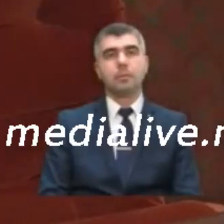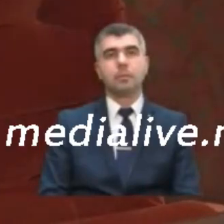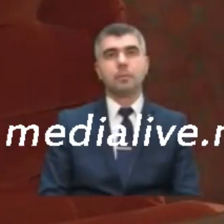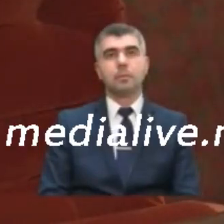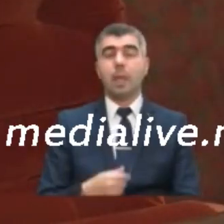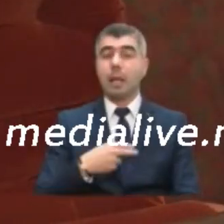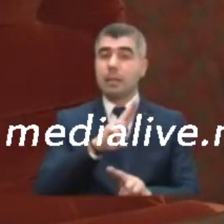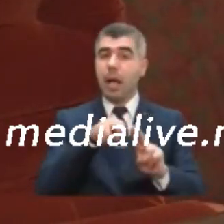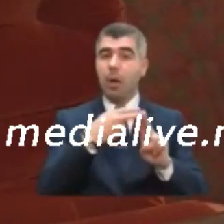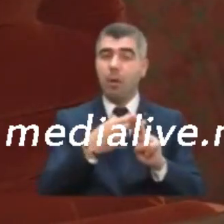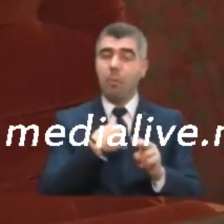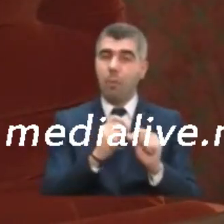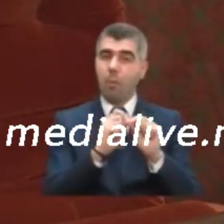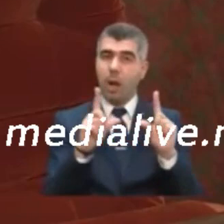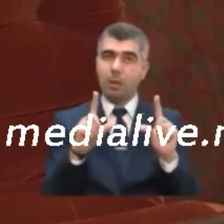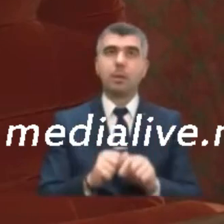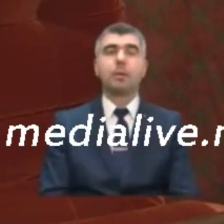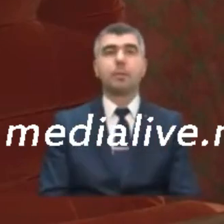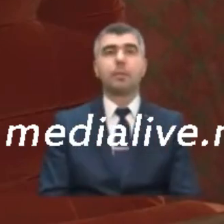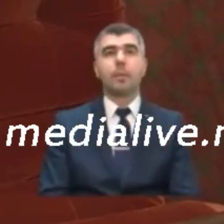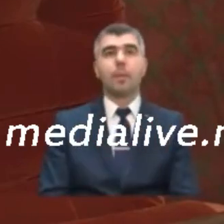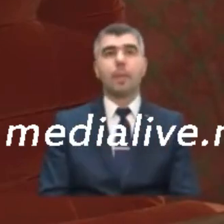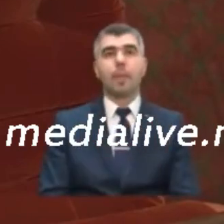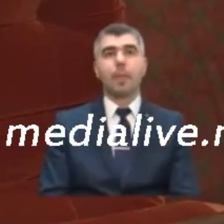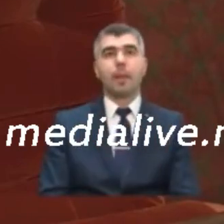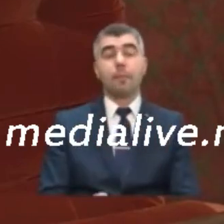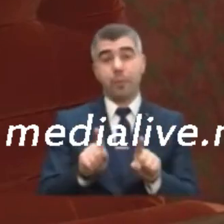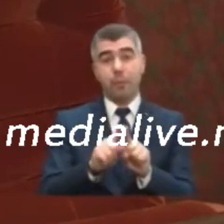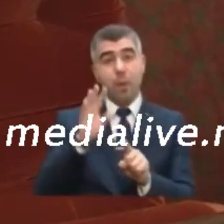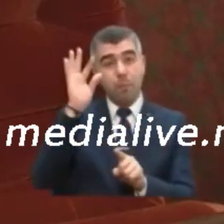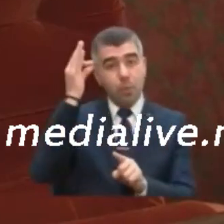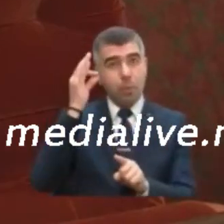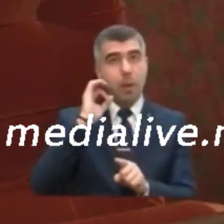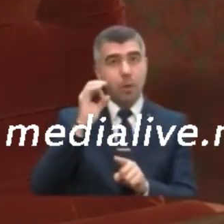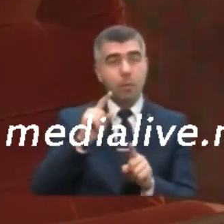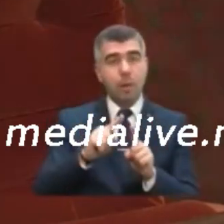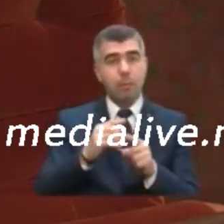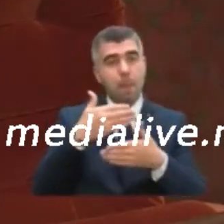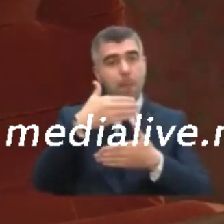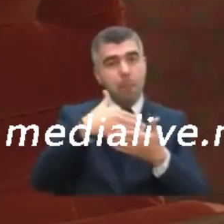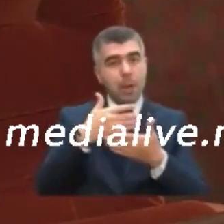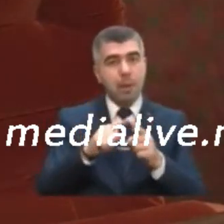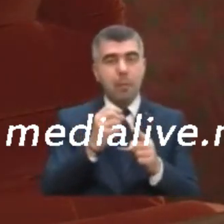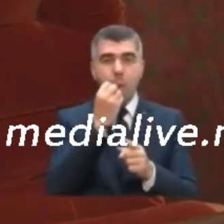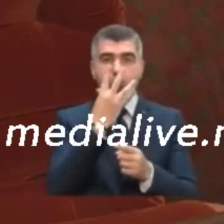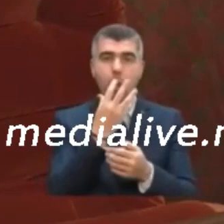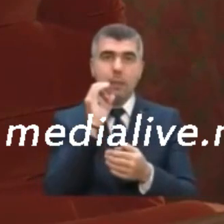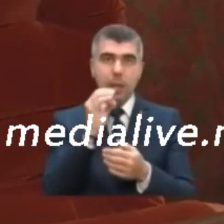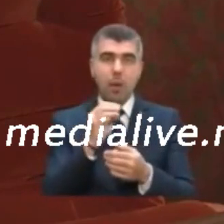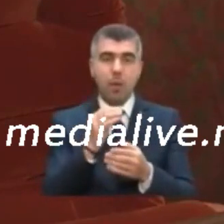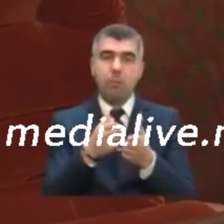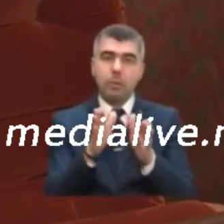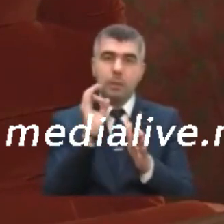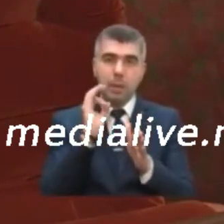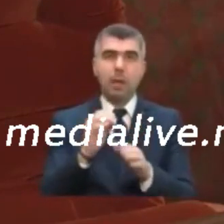حتى شي حاجة. وهذاك وهذيك مادام تكلمت على المندوبية، هذيك المندوبية بنوها الاتحاديين وسديتوها 6 سنين وحليتها